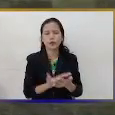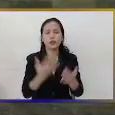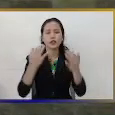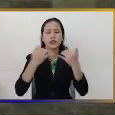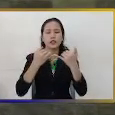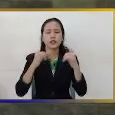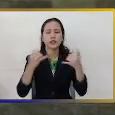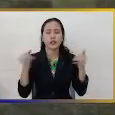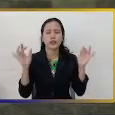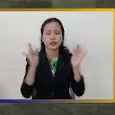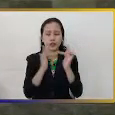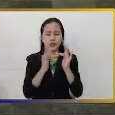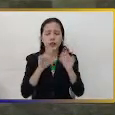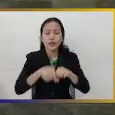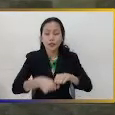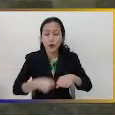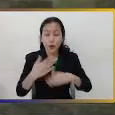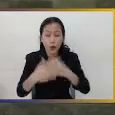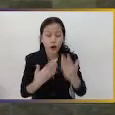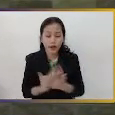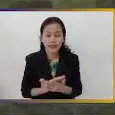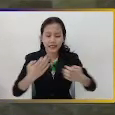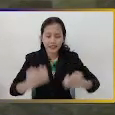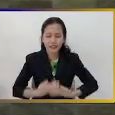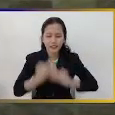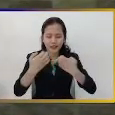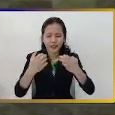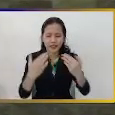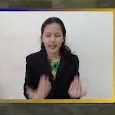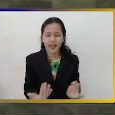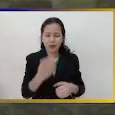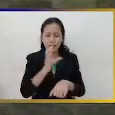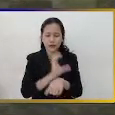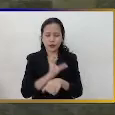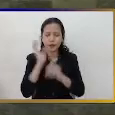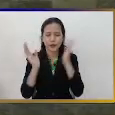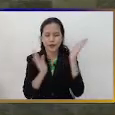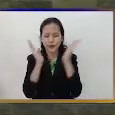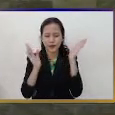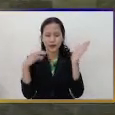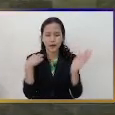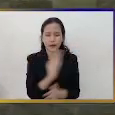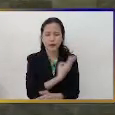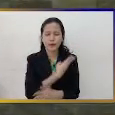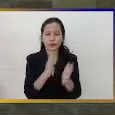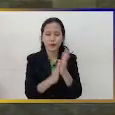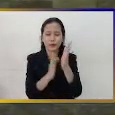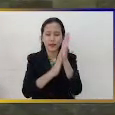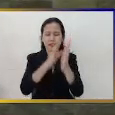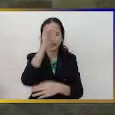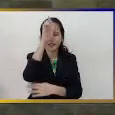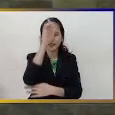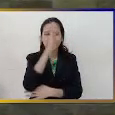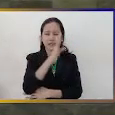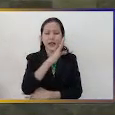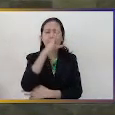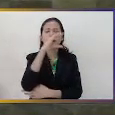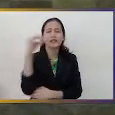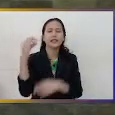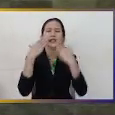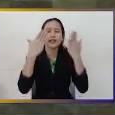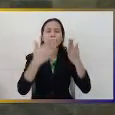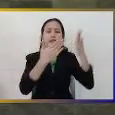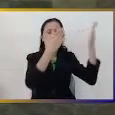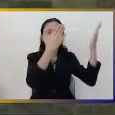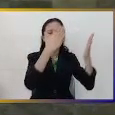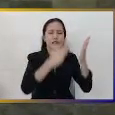Panginoon, upang ma-enjoy po namin ang pananambahan po namin sa buong maghapon po na ito. Pinupuri po namin kayo, pinapasalamatan, and please forgive us from all of our